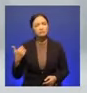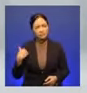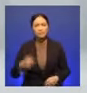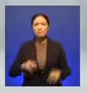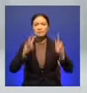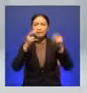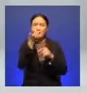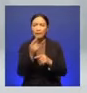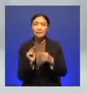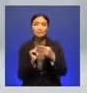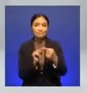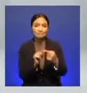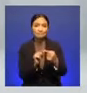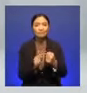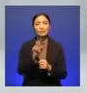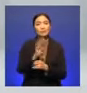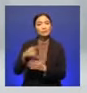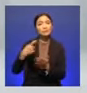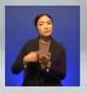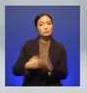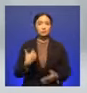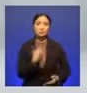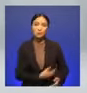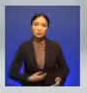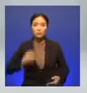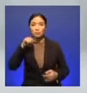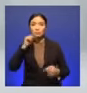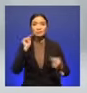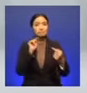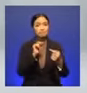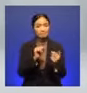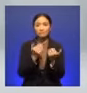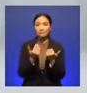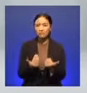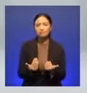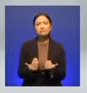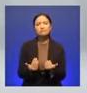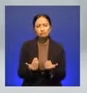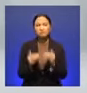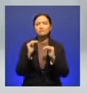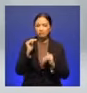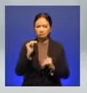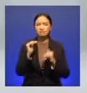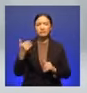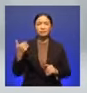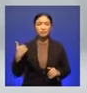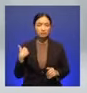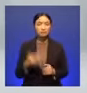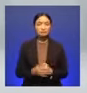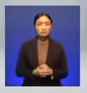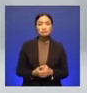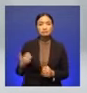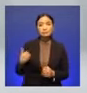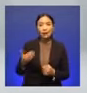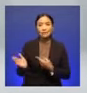ดต่ออีกบ้างนะคะระบบประกันทางสุขภาพที่พูดถึงนั้นตอนนี้ยังมีความเหลื่อมล้ำกันมากน้อยแค่ไหนรวมถึง